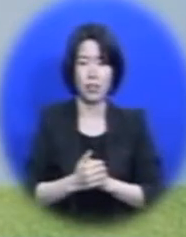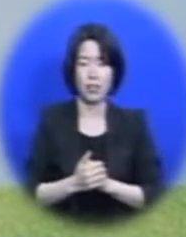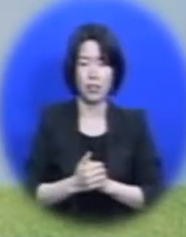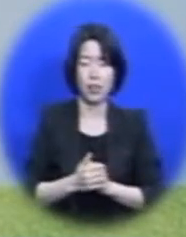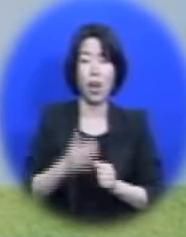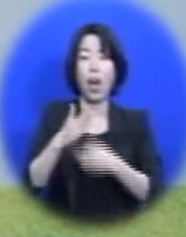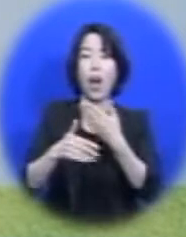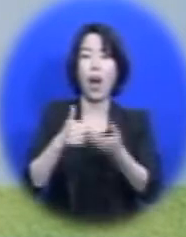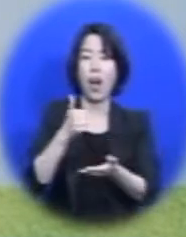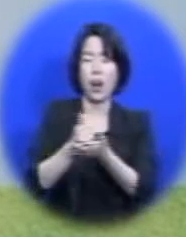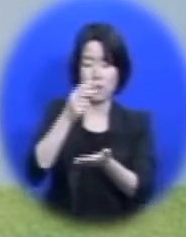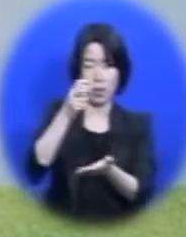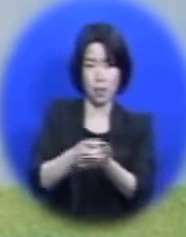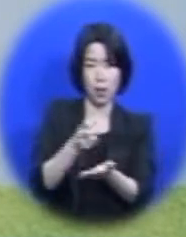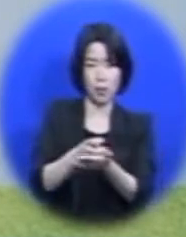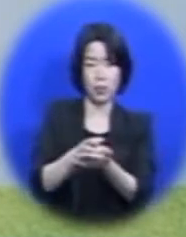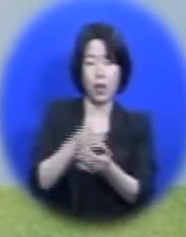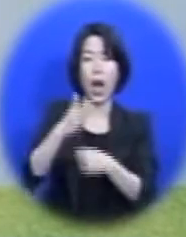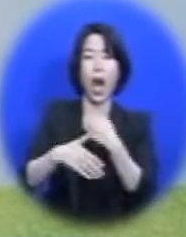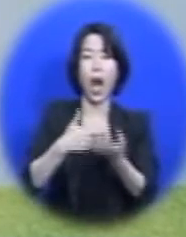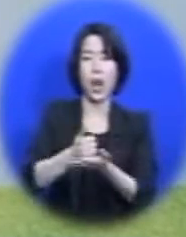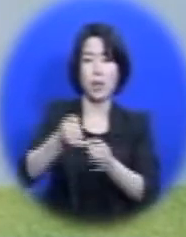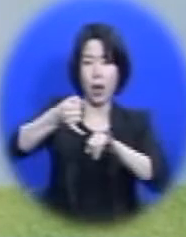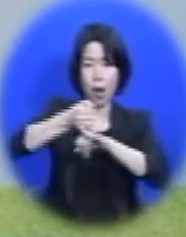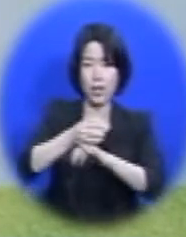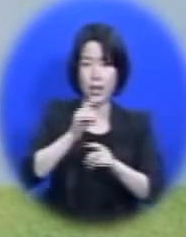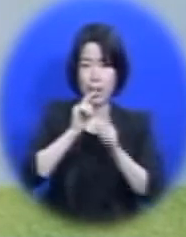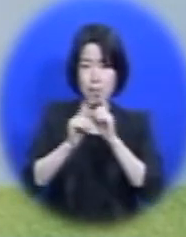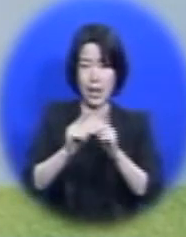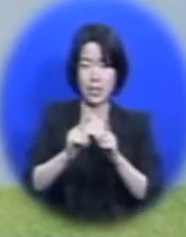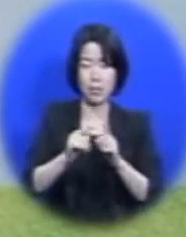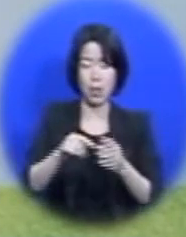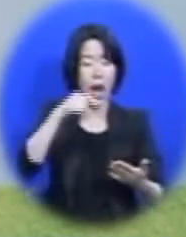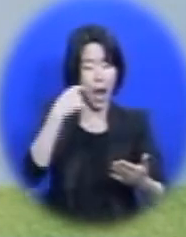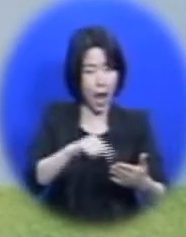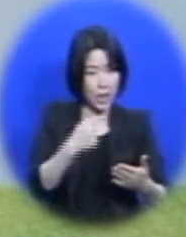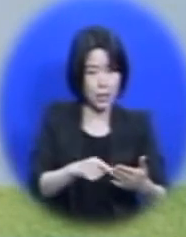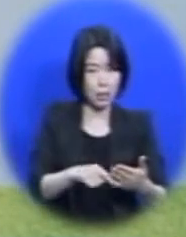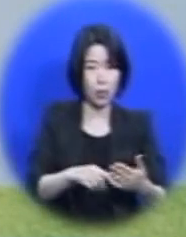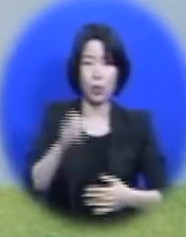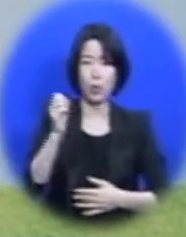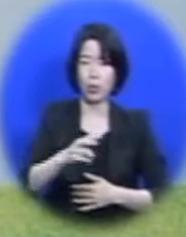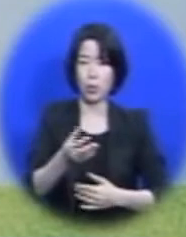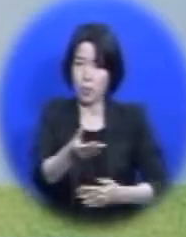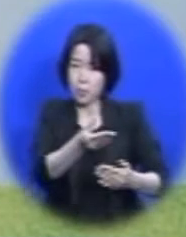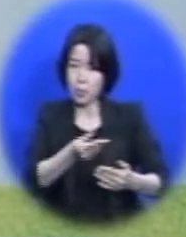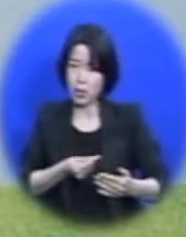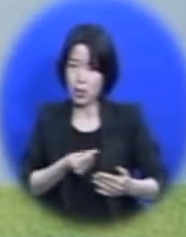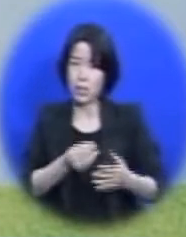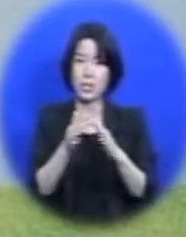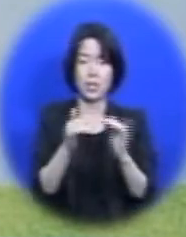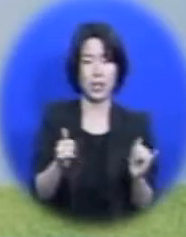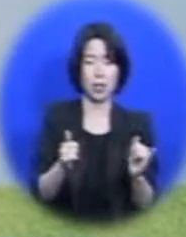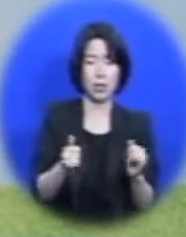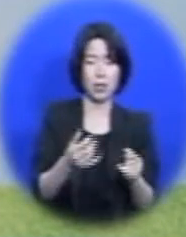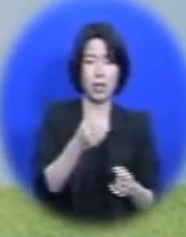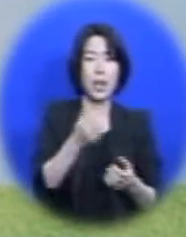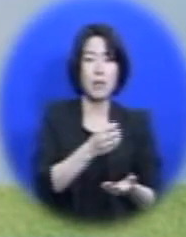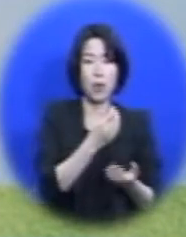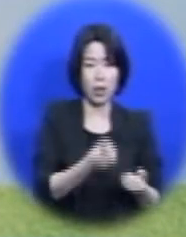하나님의 법도를, 하나님의 언약의 말씀을 가르치고 또 인용하는 사람은